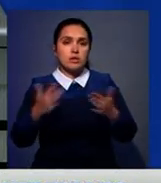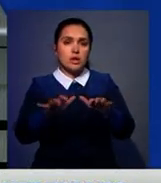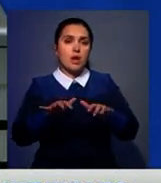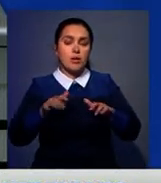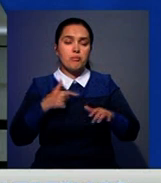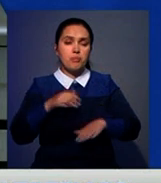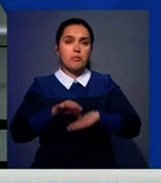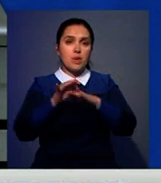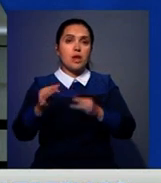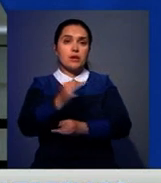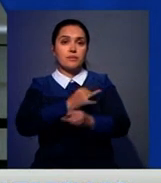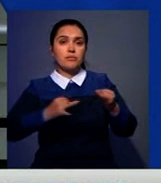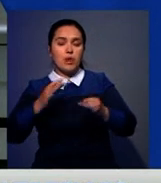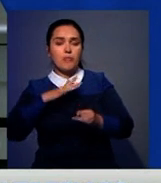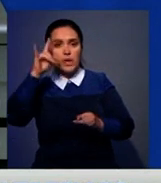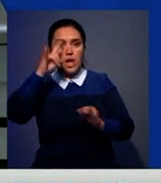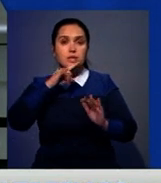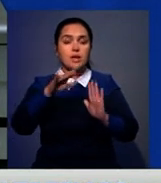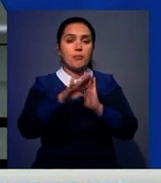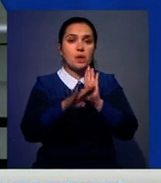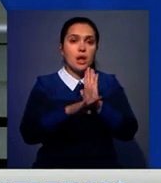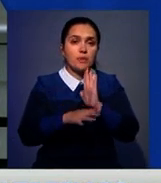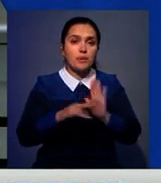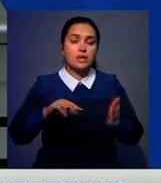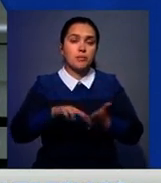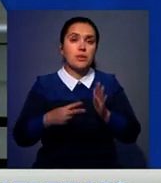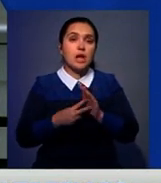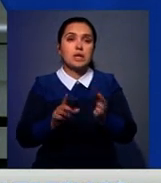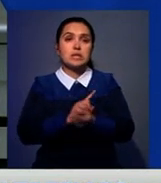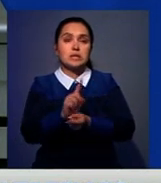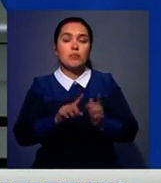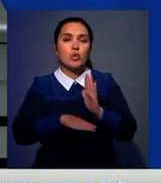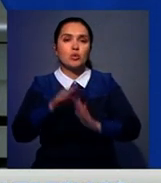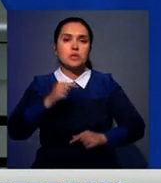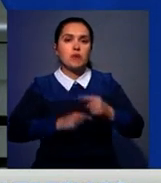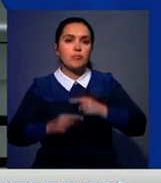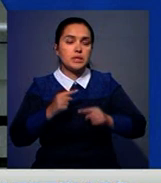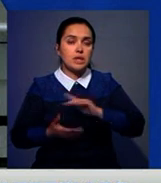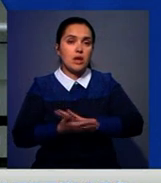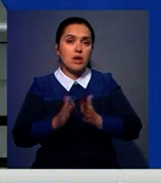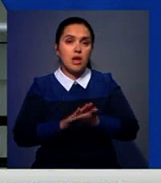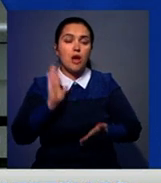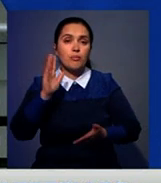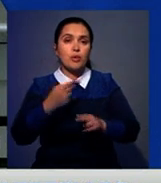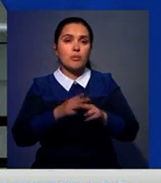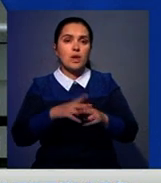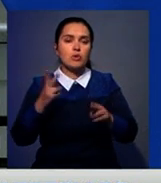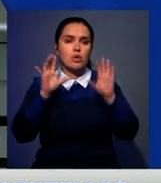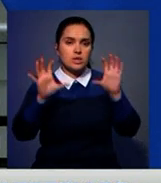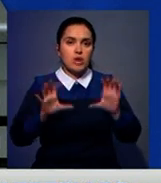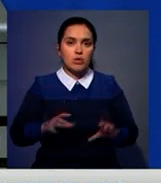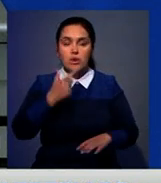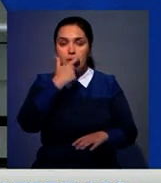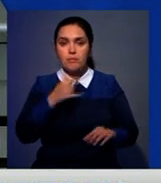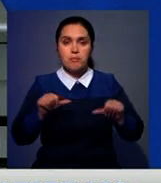обсуждение о казахстанских программах, амбициозных планах в сфере реформирования, включая улучшение бизнес-климата, верховенство закона, надлежащих прав